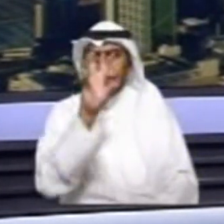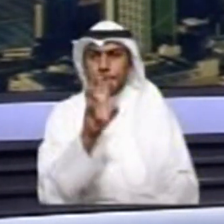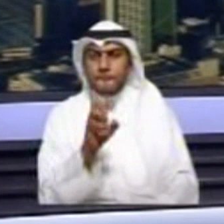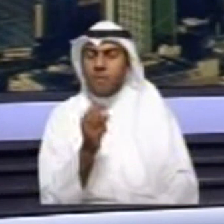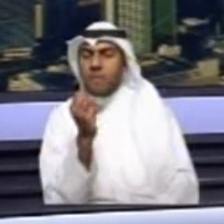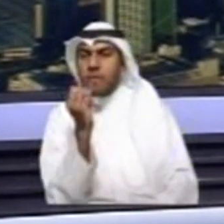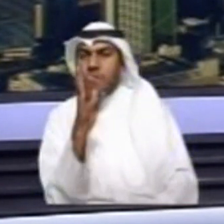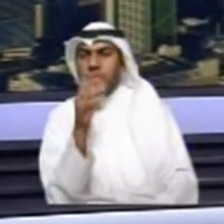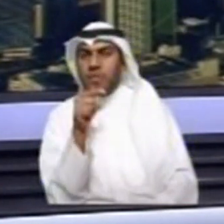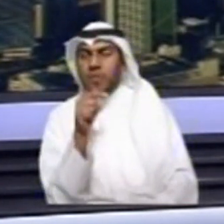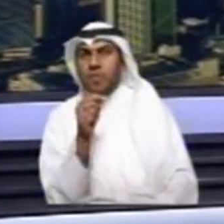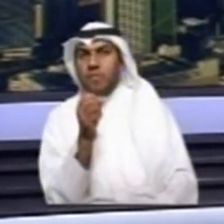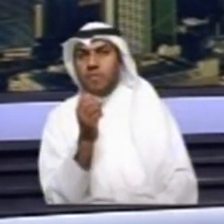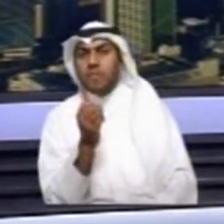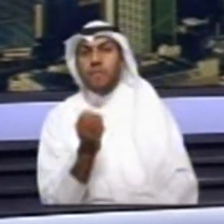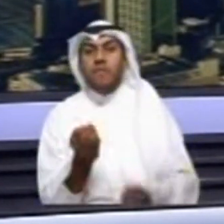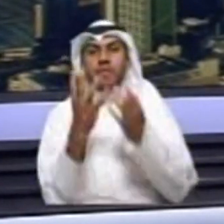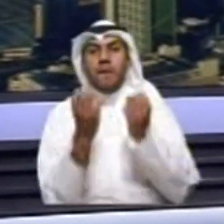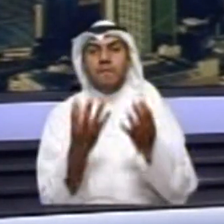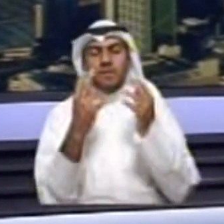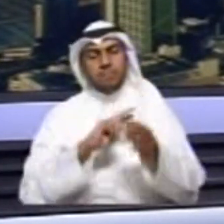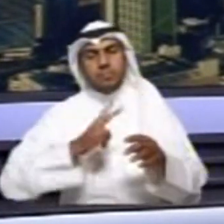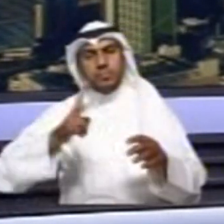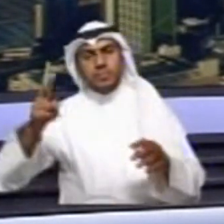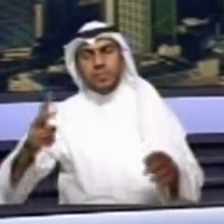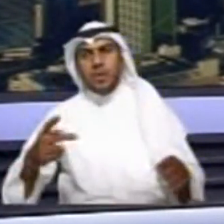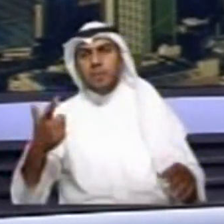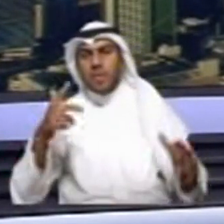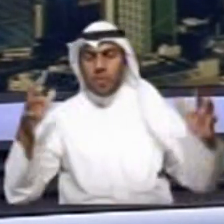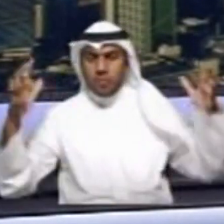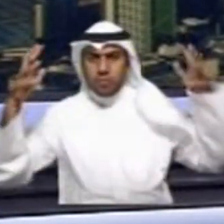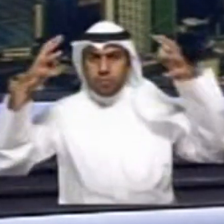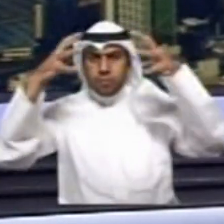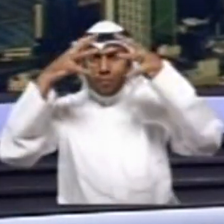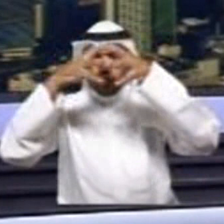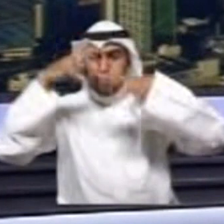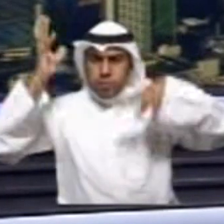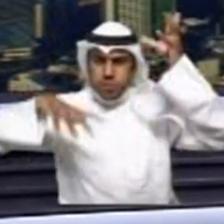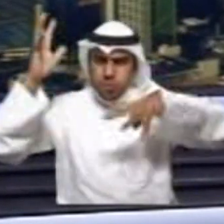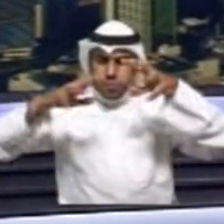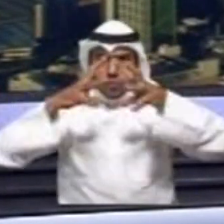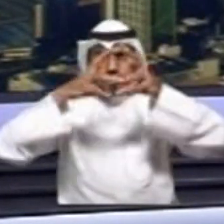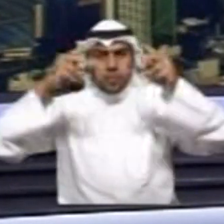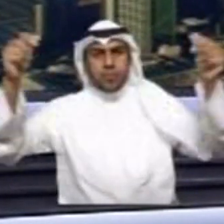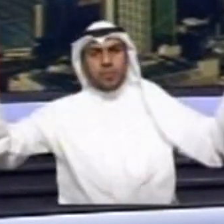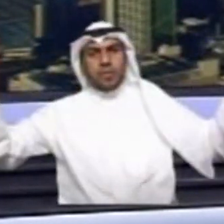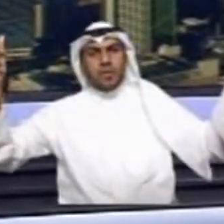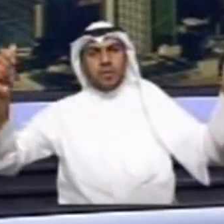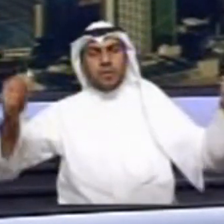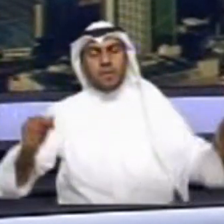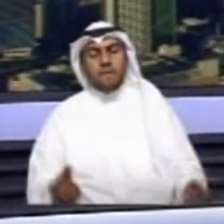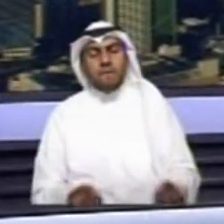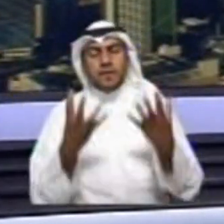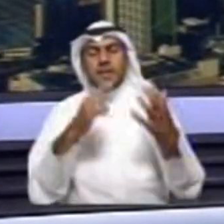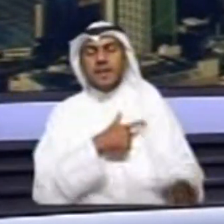وخلال الفجر، هي الفترات اللي اكثر شيء تكون مثل هذه السحب اللي هي تكون على مناطقنا الساحليه بشكل عام وكذلك